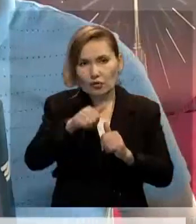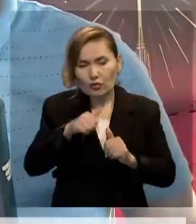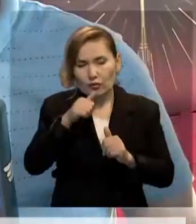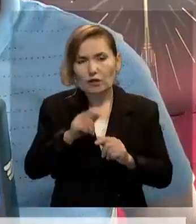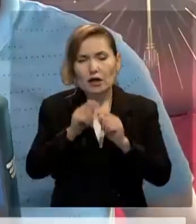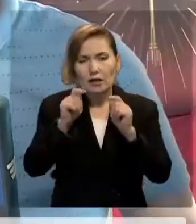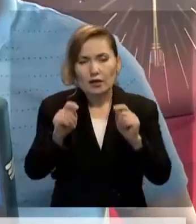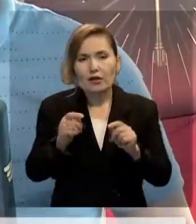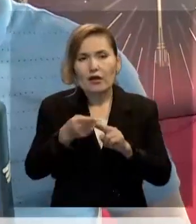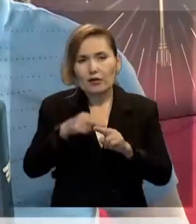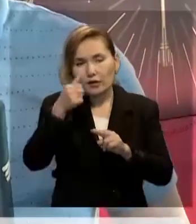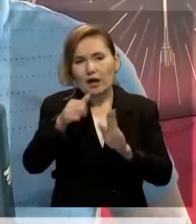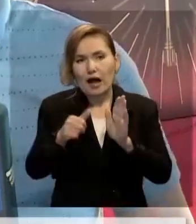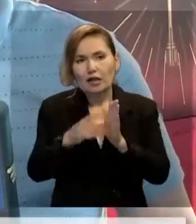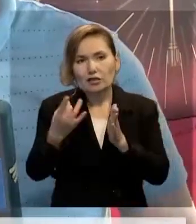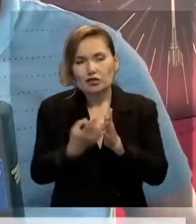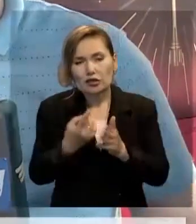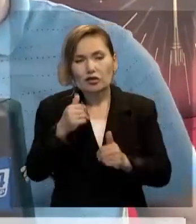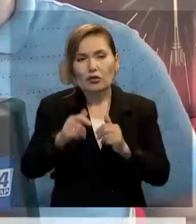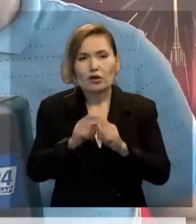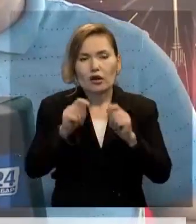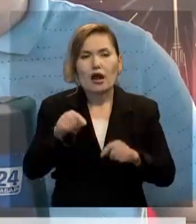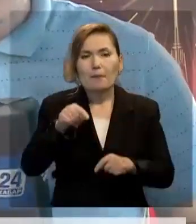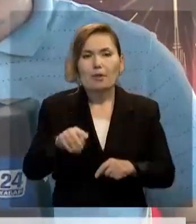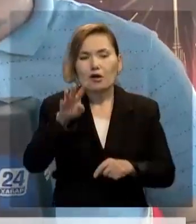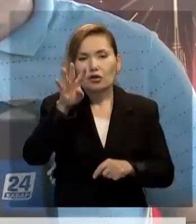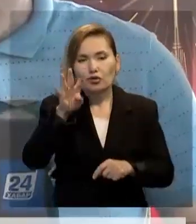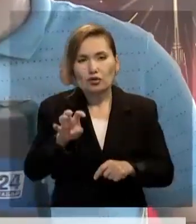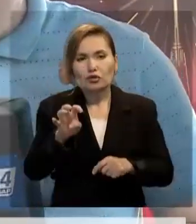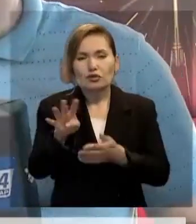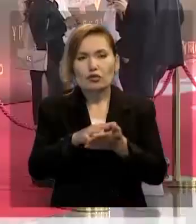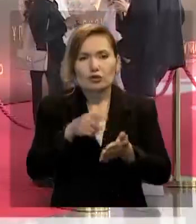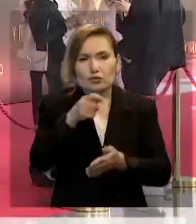ұйымдастырылып отыр. Осы аралықта 1400-ге жоқ өтініш келіп түскен екен.